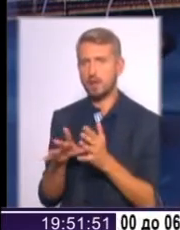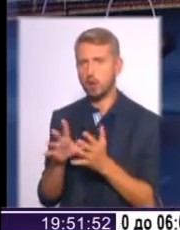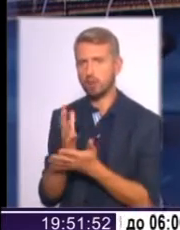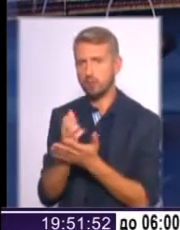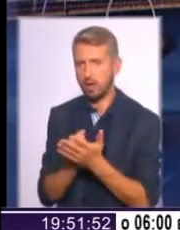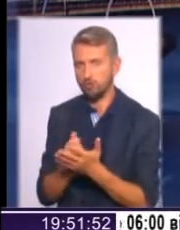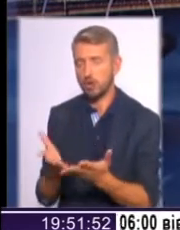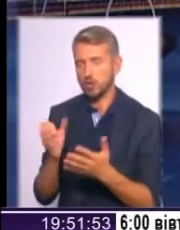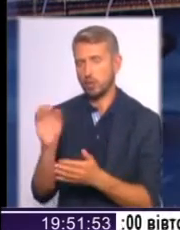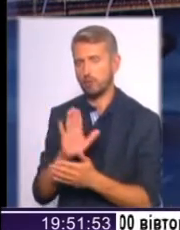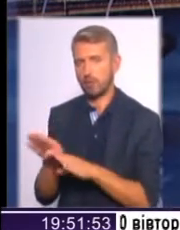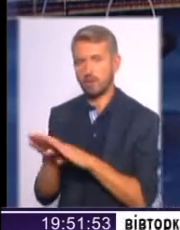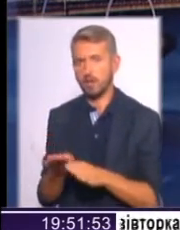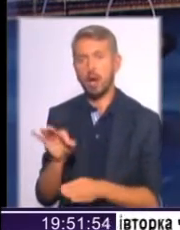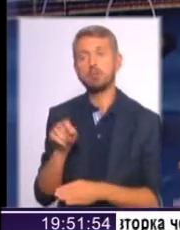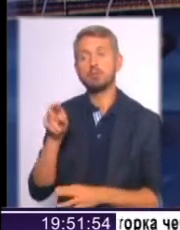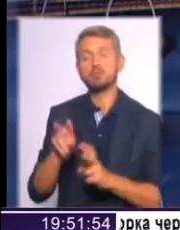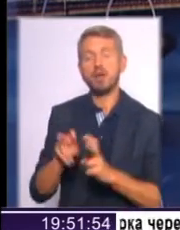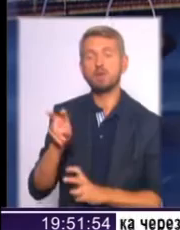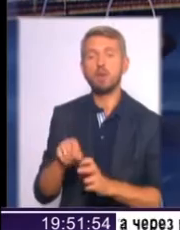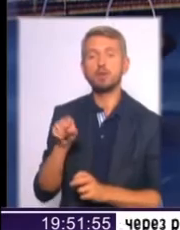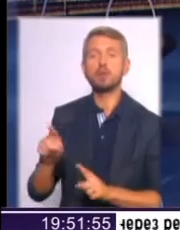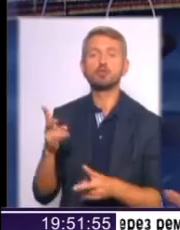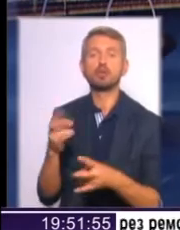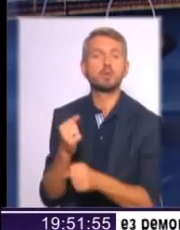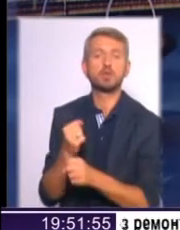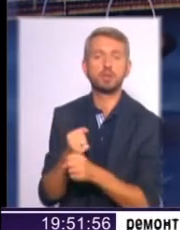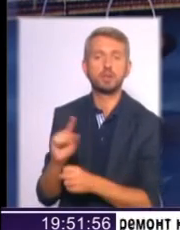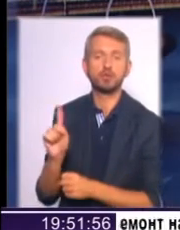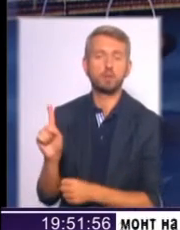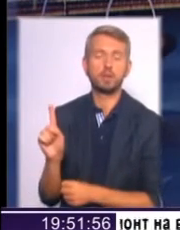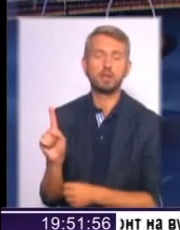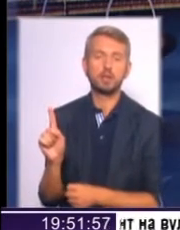європейські стандарти. Щодо цього заводу, як там треба діяти, щоб це було, ну,